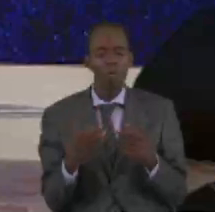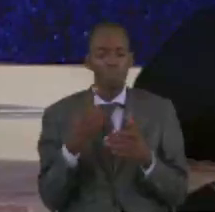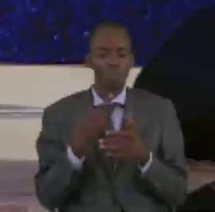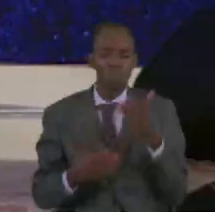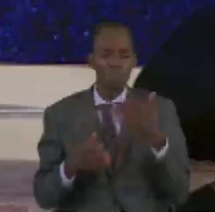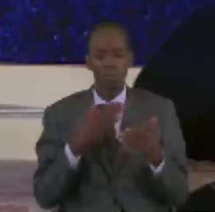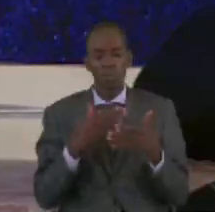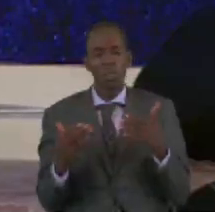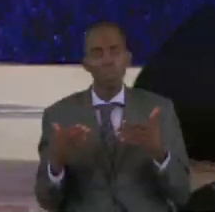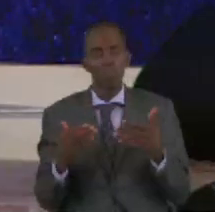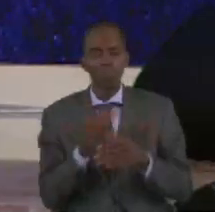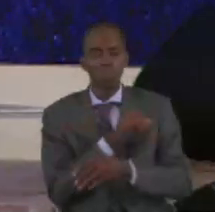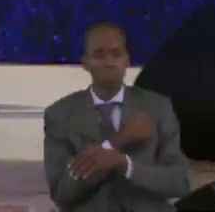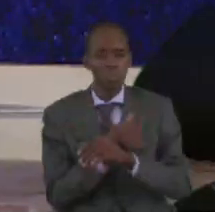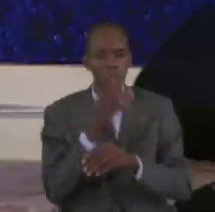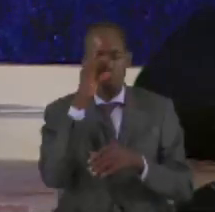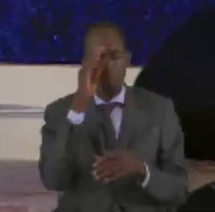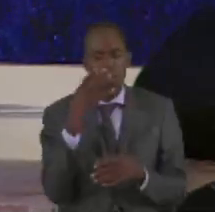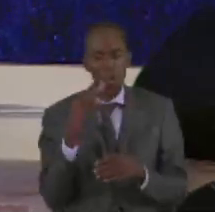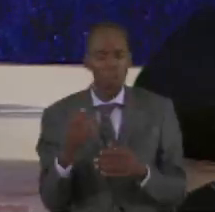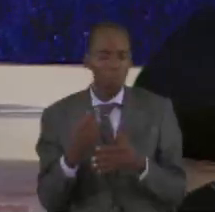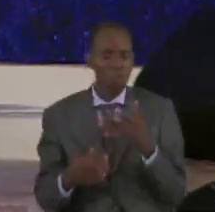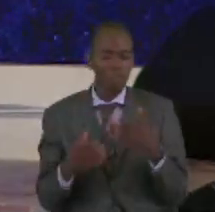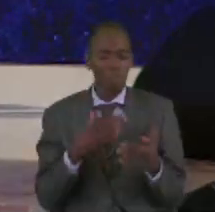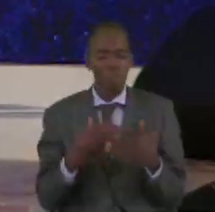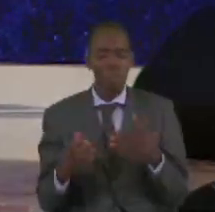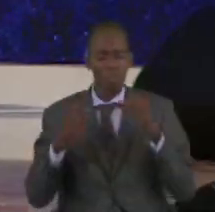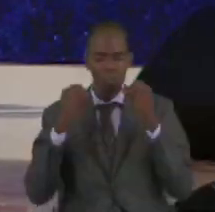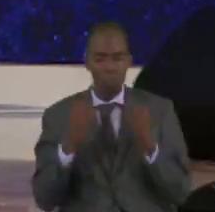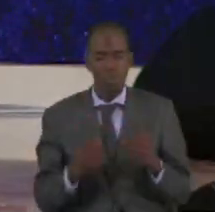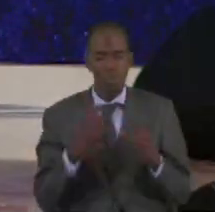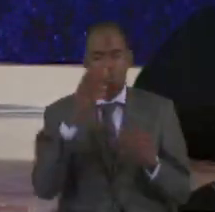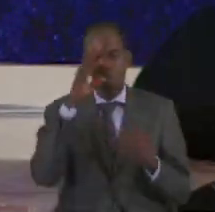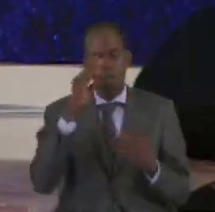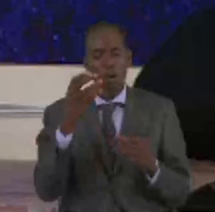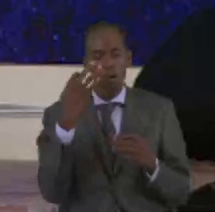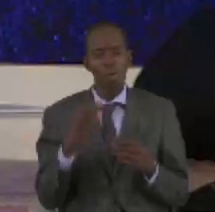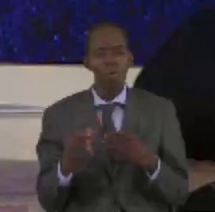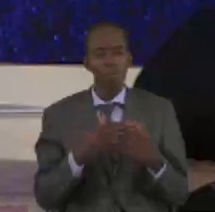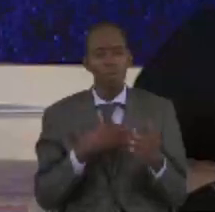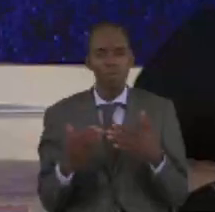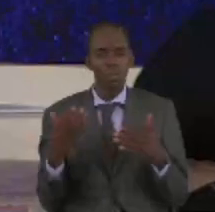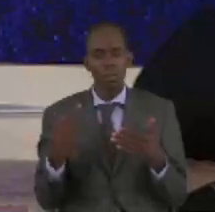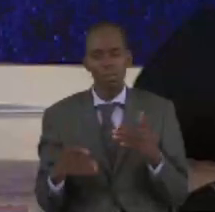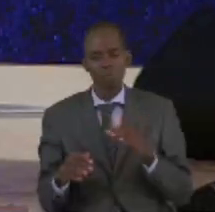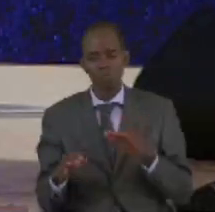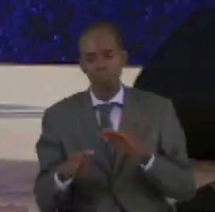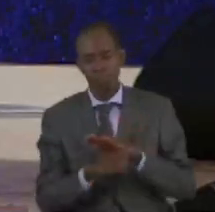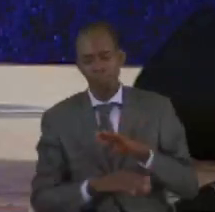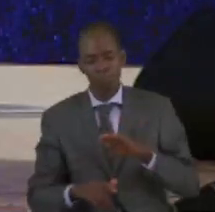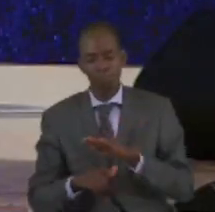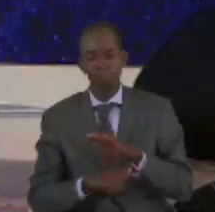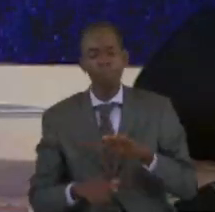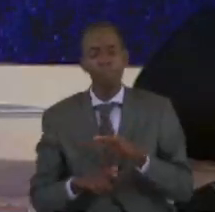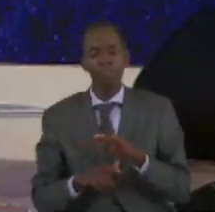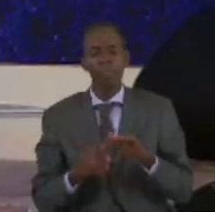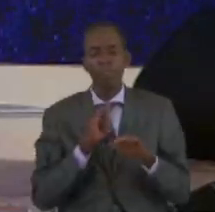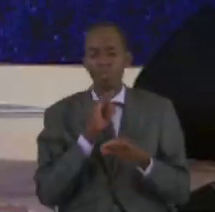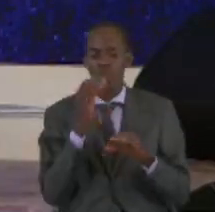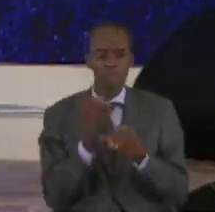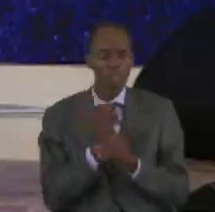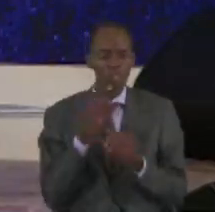d'une autorité donnée, l'homme d'un pouvoir donné, l'homme de tout niveau. Je n'ai